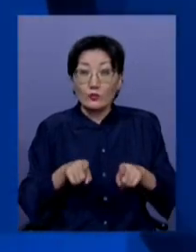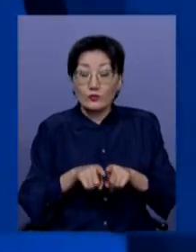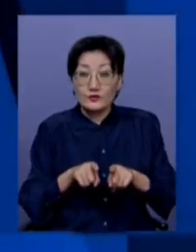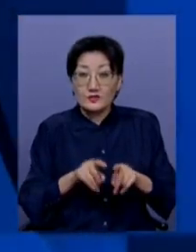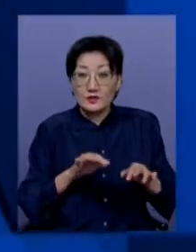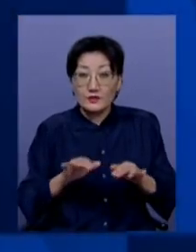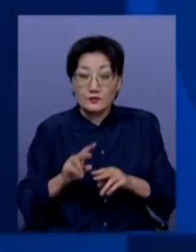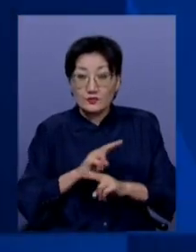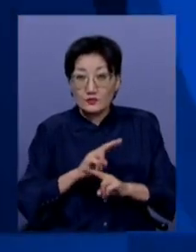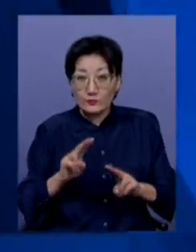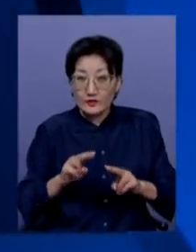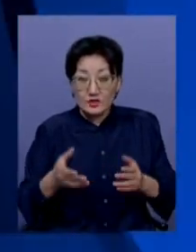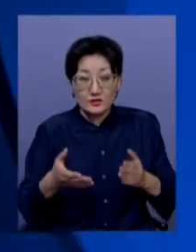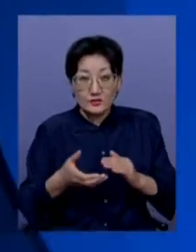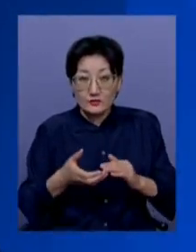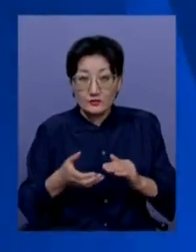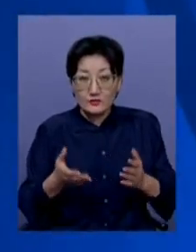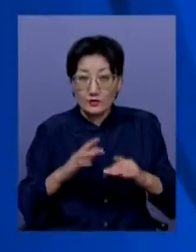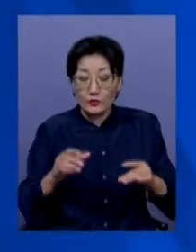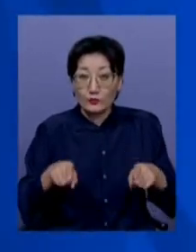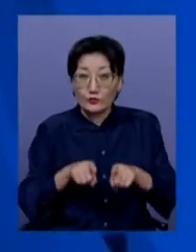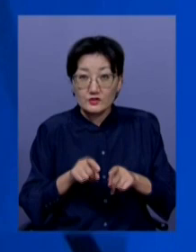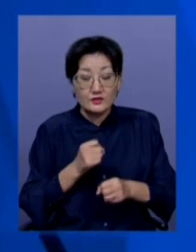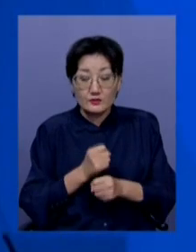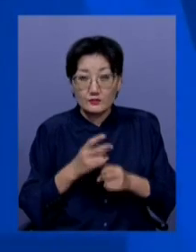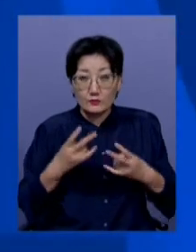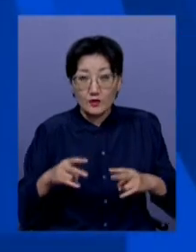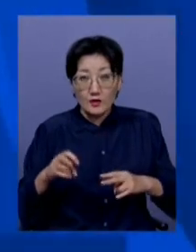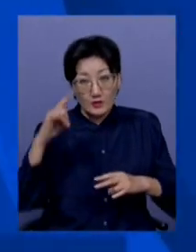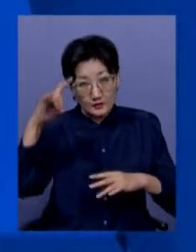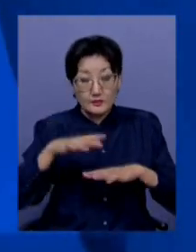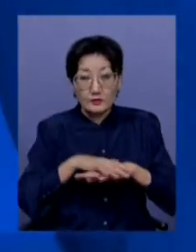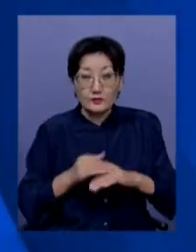ешкімді шақырмаймын. Және мұндай әрекет істемеңіздер. Еліміз аман, жұртымыз тыныш болсын.